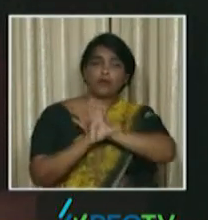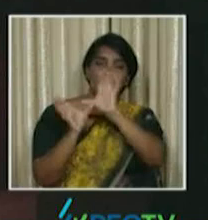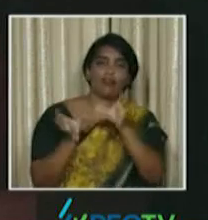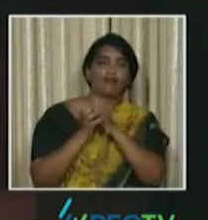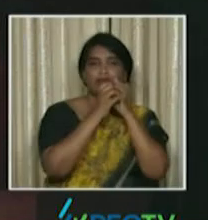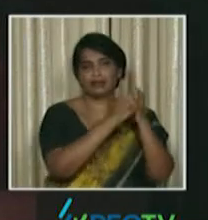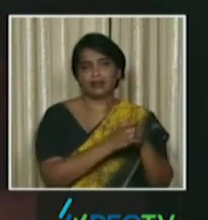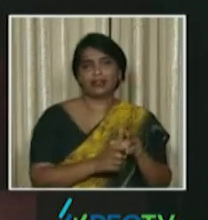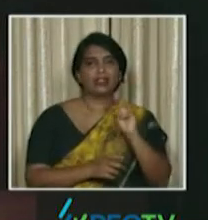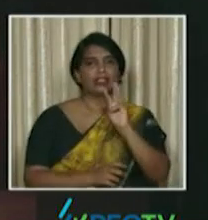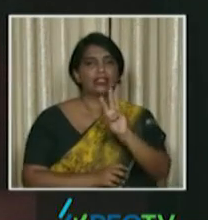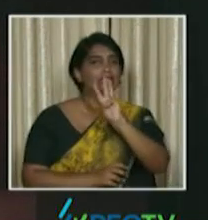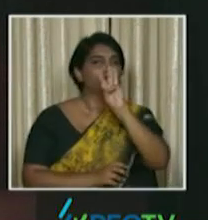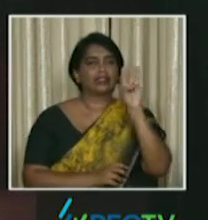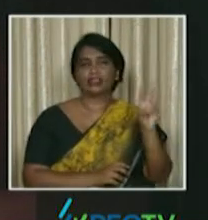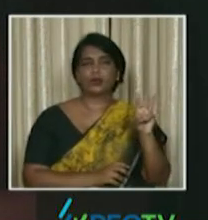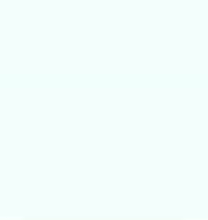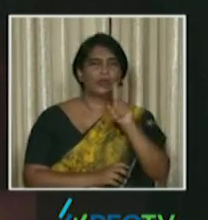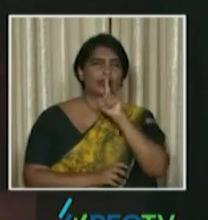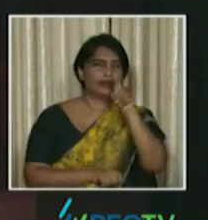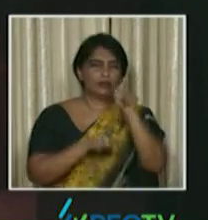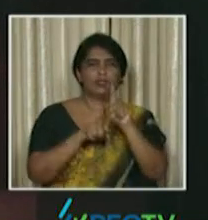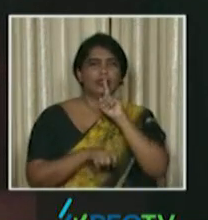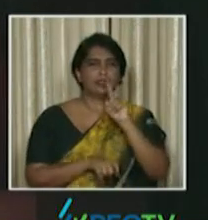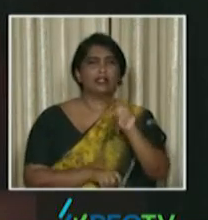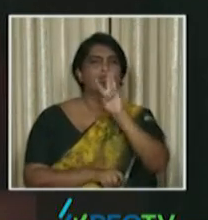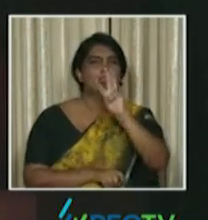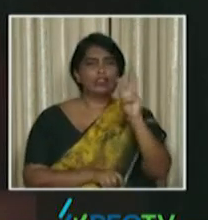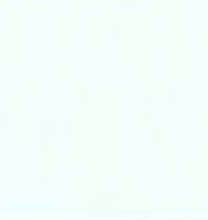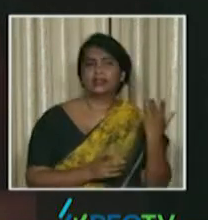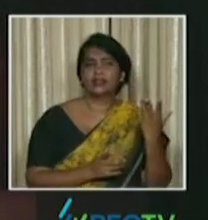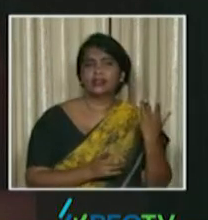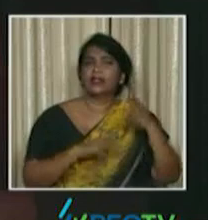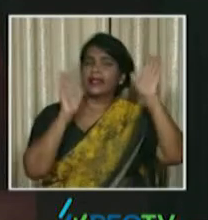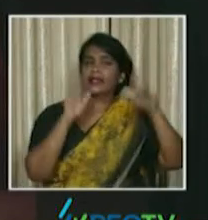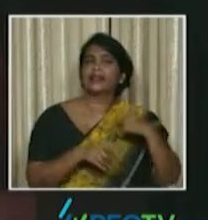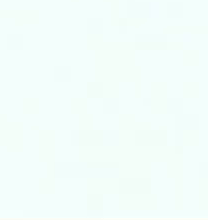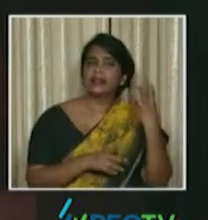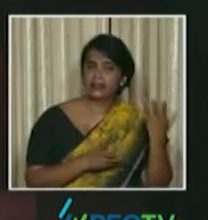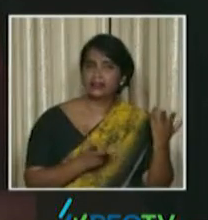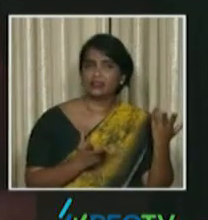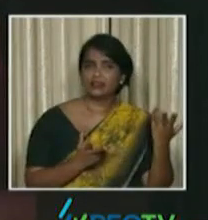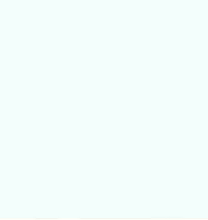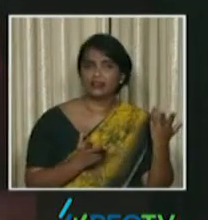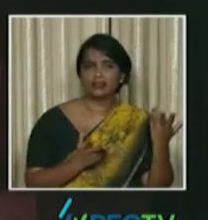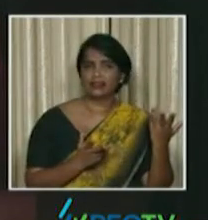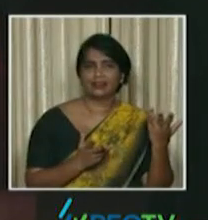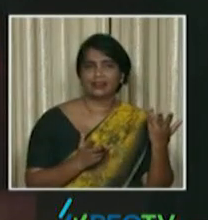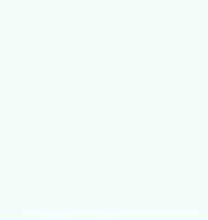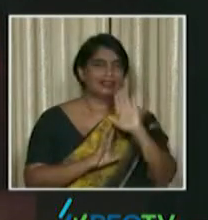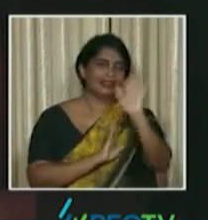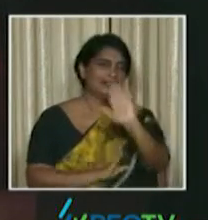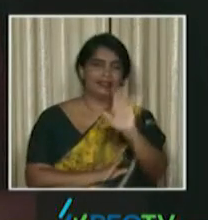නෑ, ඔය 33 ඔය 33 ගාන කියන්න එපා. මොකද 33න් කී දෙනාද සහභාගී වෙන්නේ? ඒක ඉතින් ඒ නෑ නෑ, ඒක එහෙම